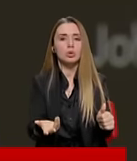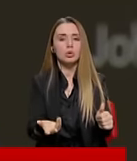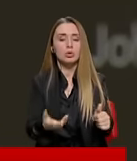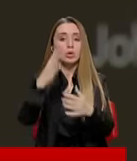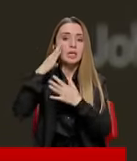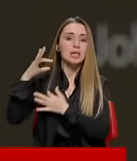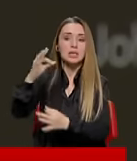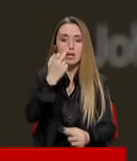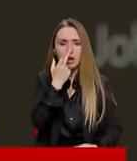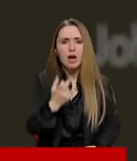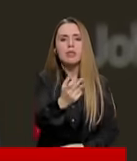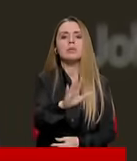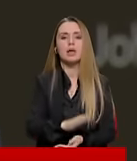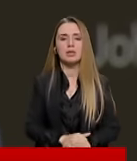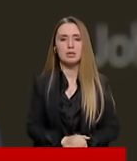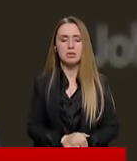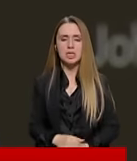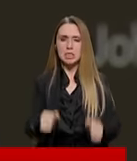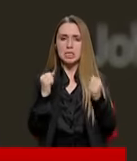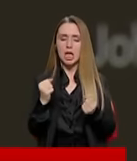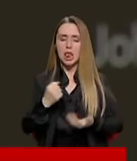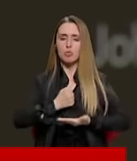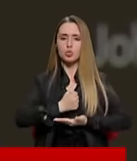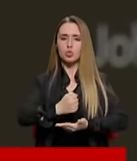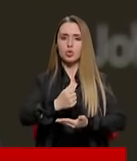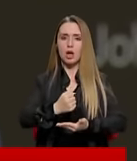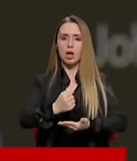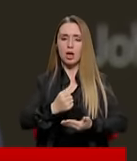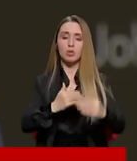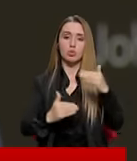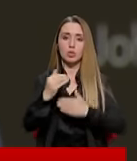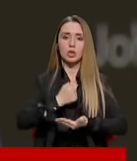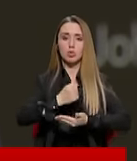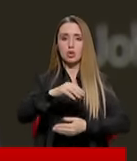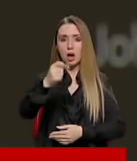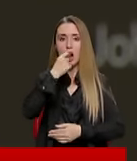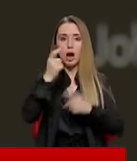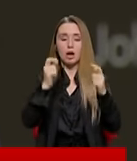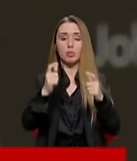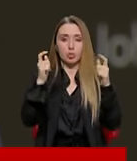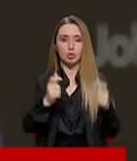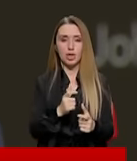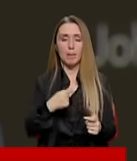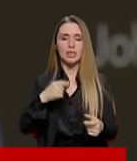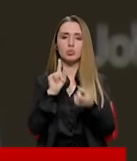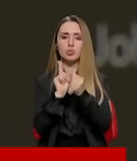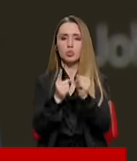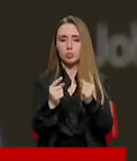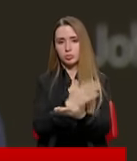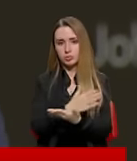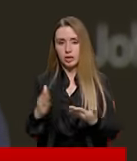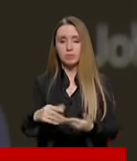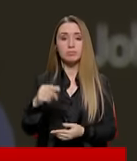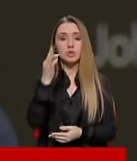insanları kandırmasınlar sağlam bir bütçeyle Eee Ankara büyükşehir'i Biz şimdiye kadar yönettik bir de